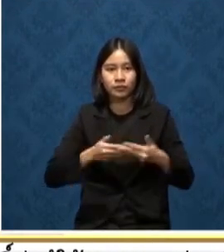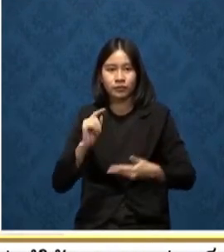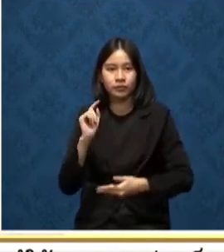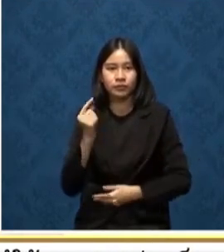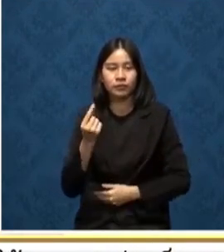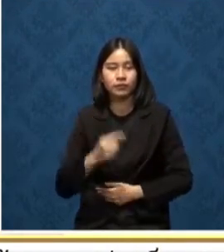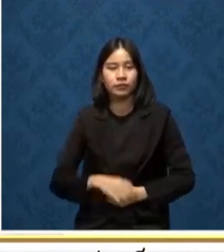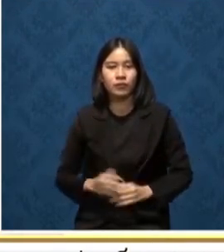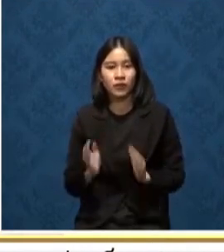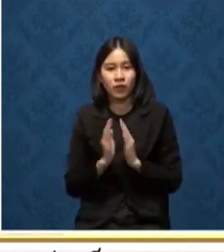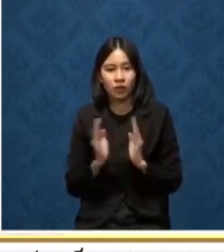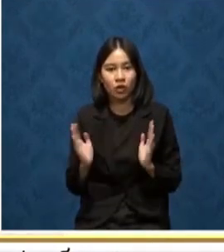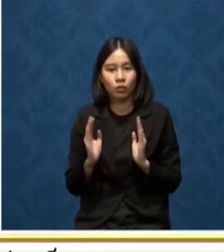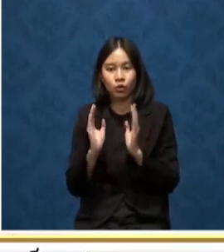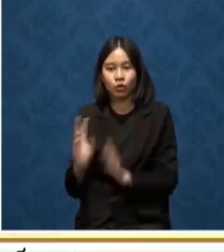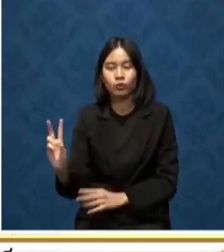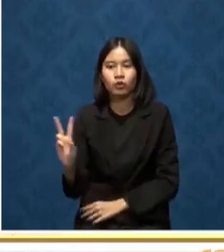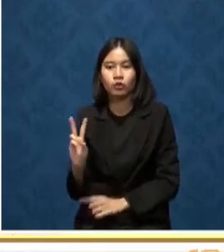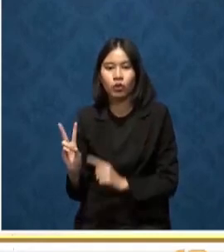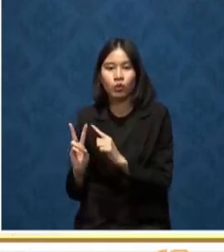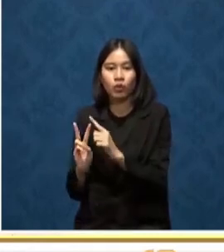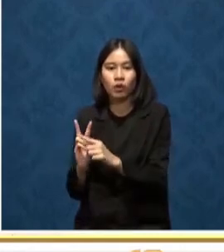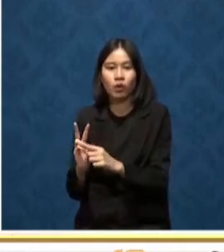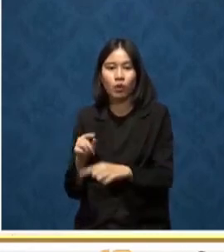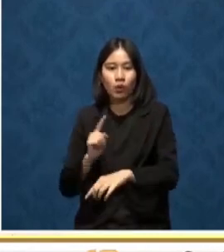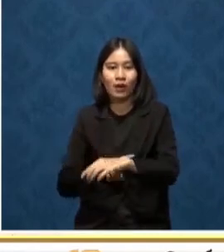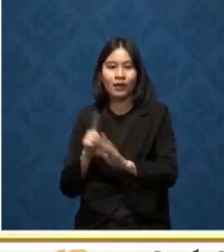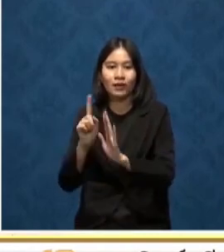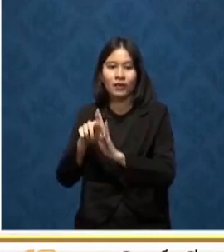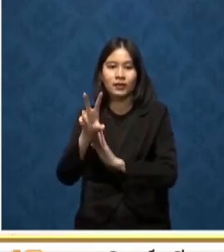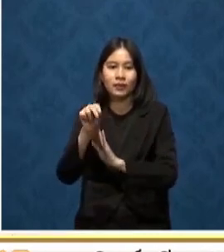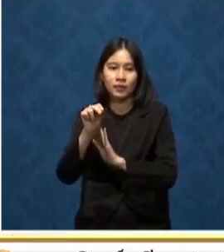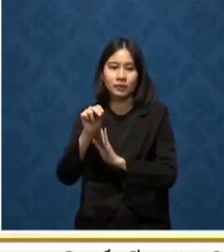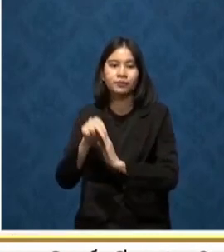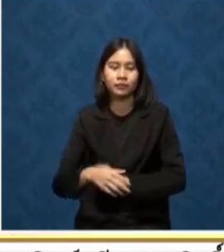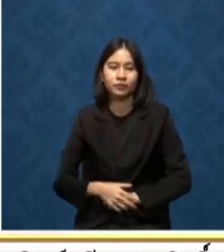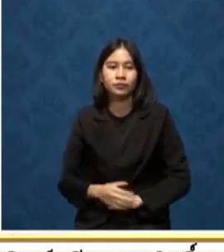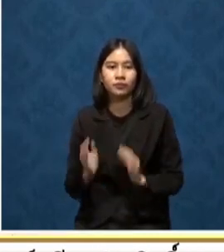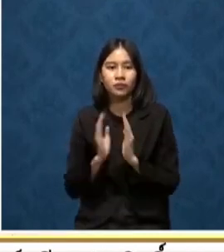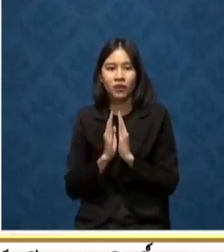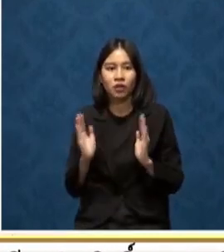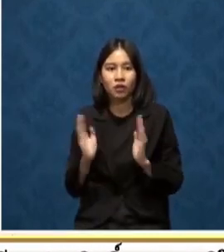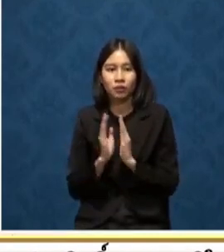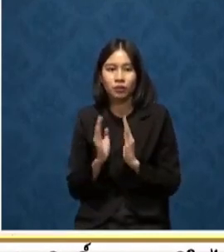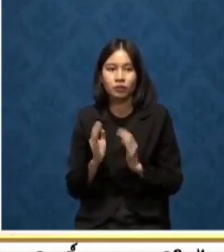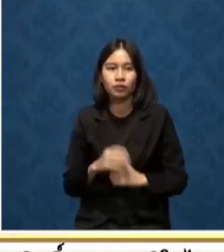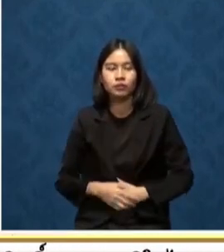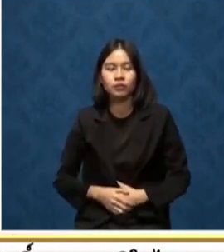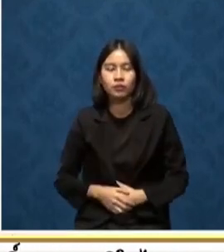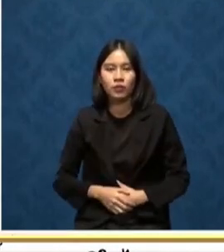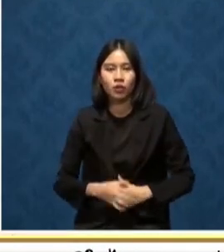ต้องขบคุณทั้งสองท่านไปใช้เวลาไปเกืบเคื่ชีมกนะครับขบคุณท่านเจอและทุกคร่ะ